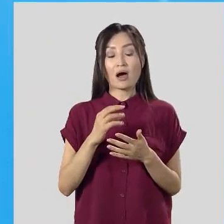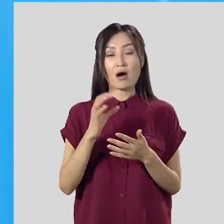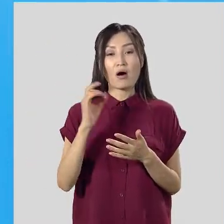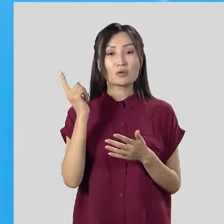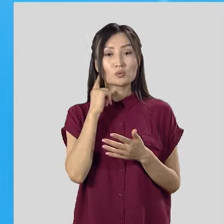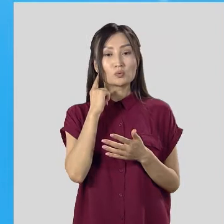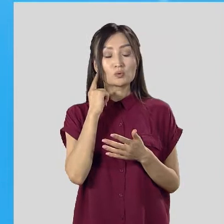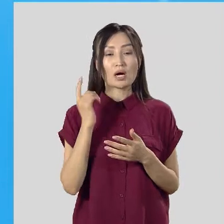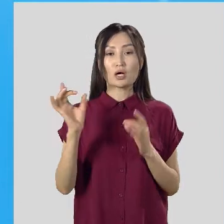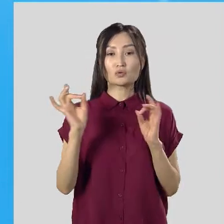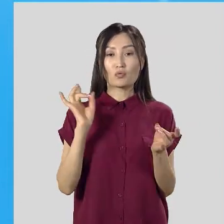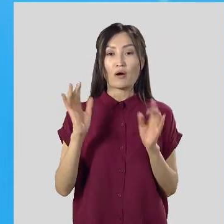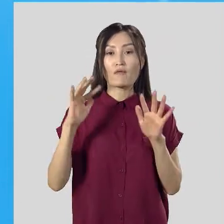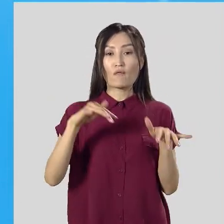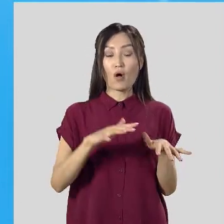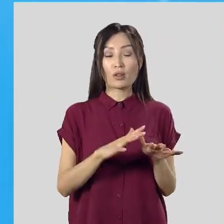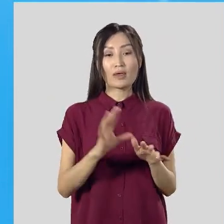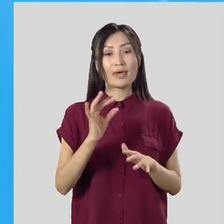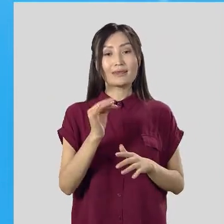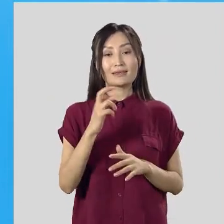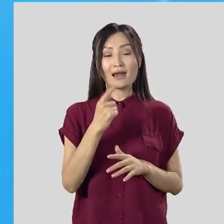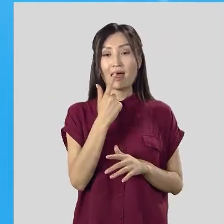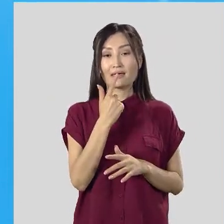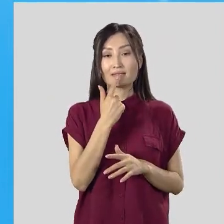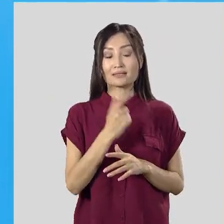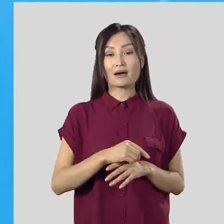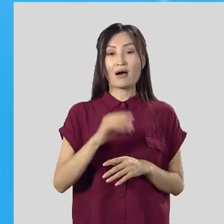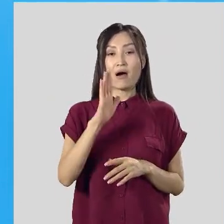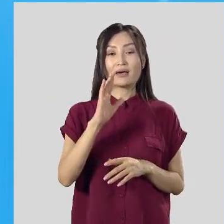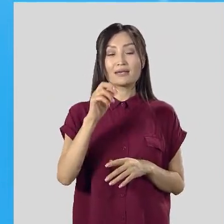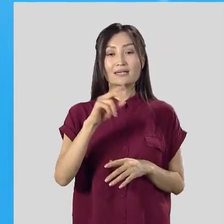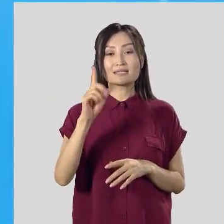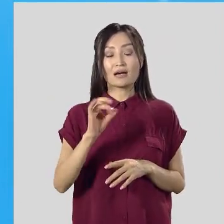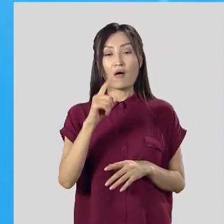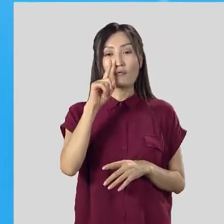слуха – звуковые волны, а для языка – вкус предмета.